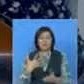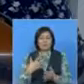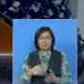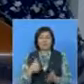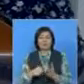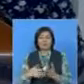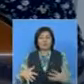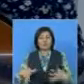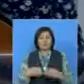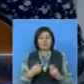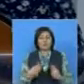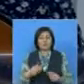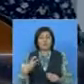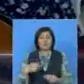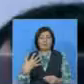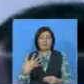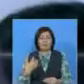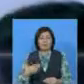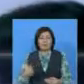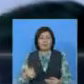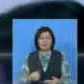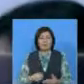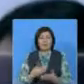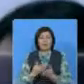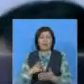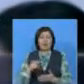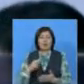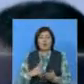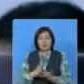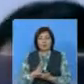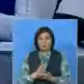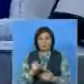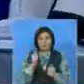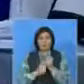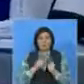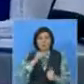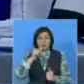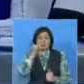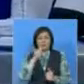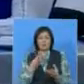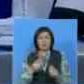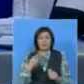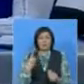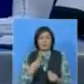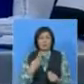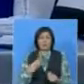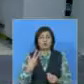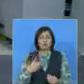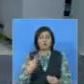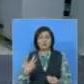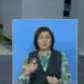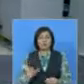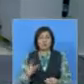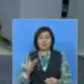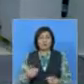2536 семей получают по 2500 тенге на покрытие коммунальных услуг ежемесячно. Еще отдельно 130